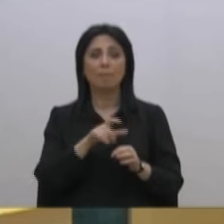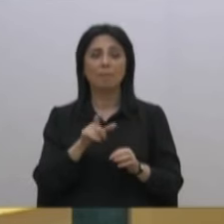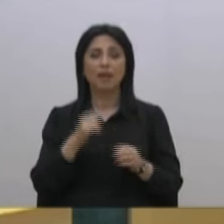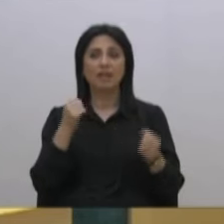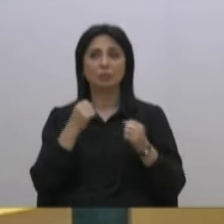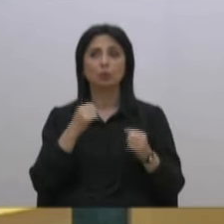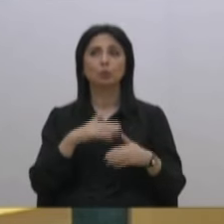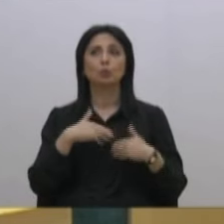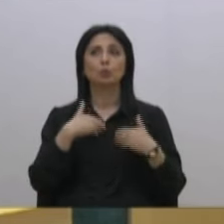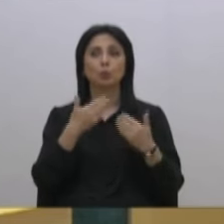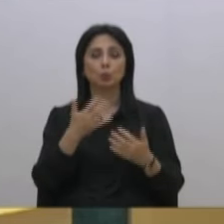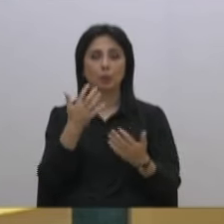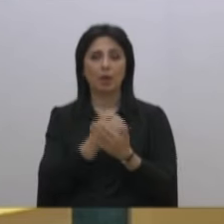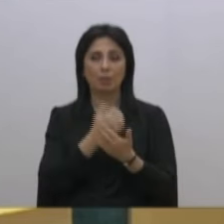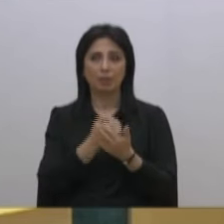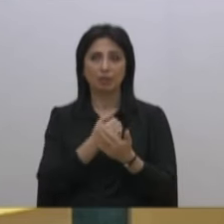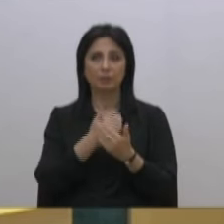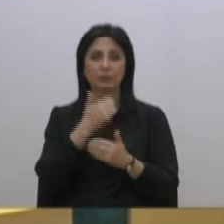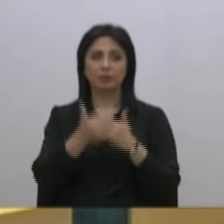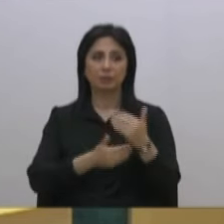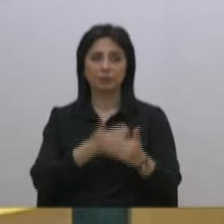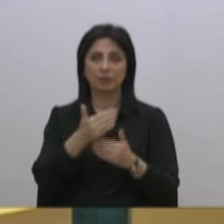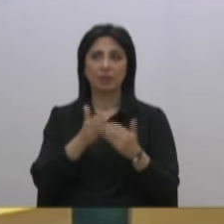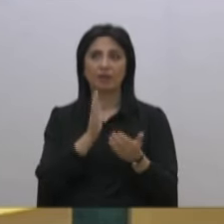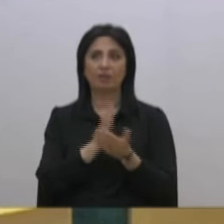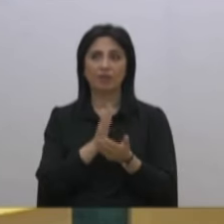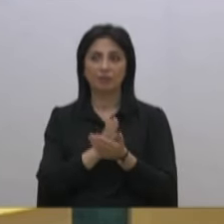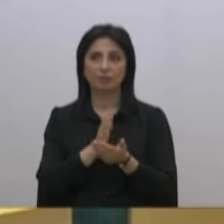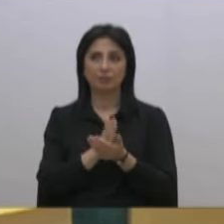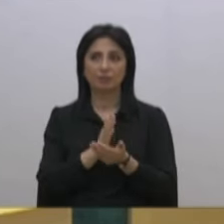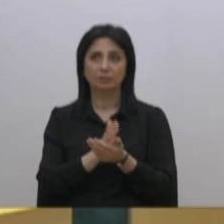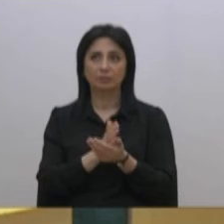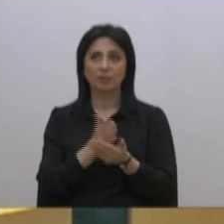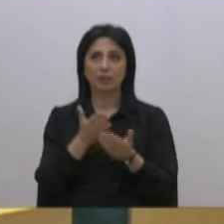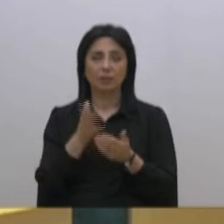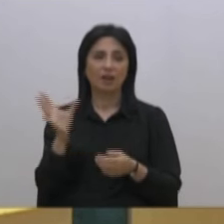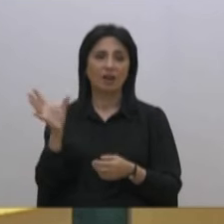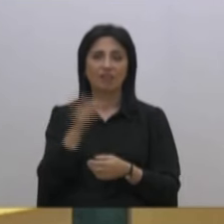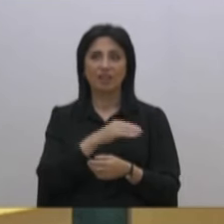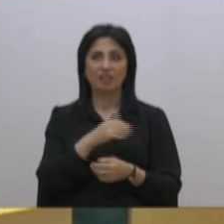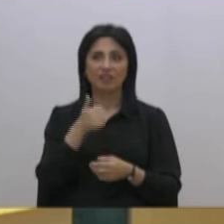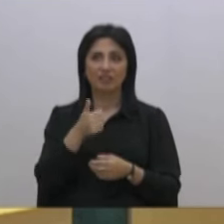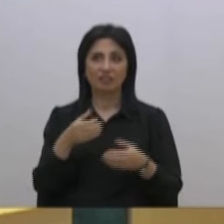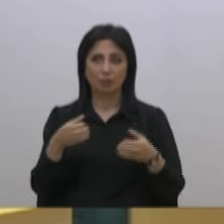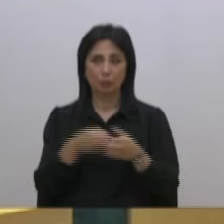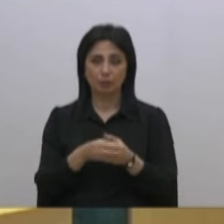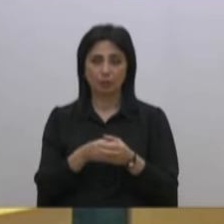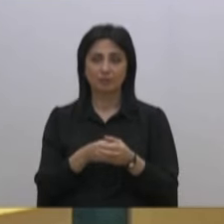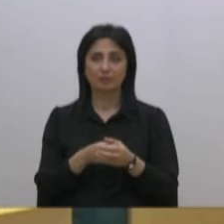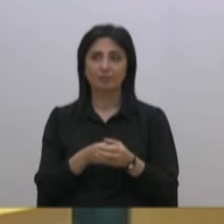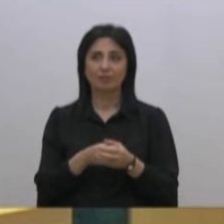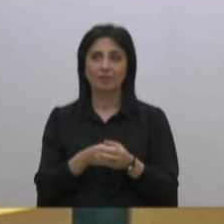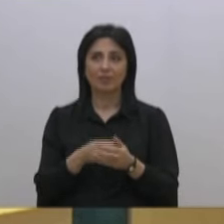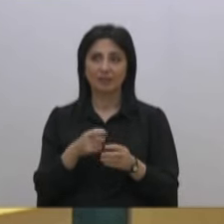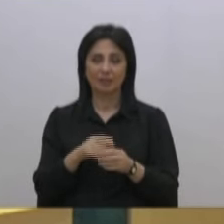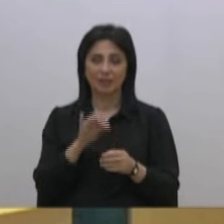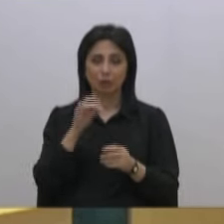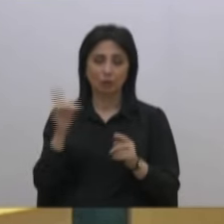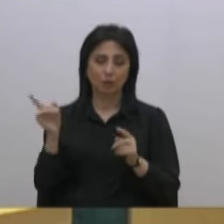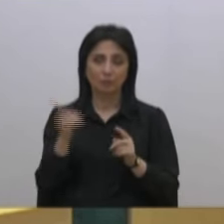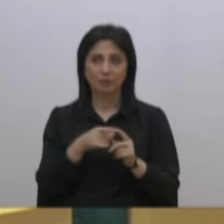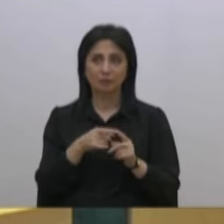უსურვო გამარჯვებები, წარმატებები. ყავს ალბათ ყველაზე კარგი გუნდი ბოლო დროინდელი ისტორიის